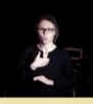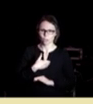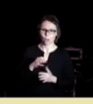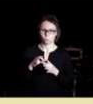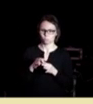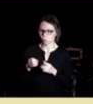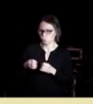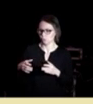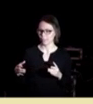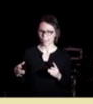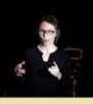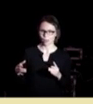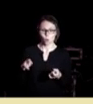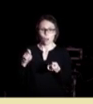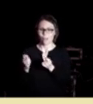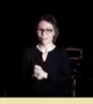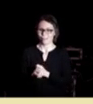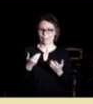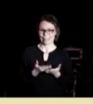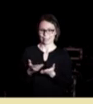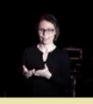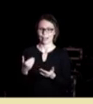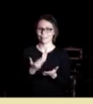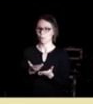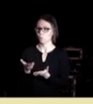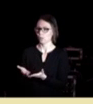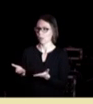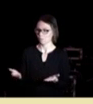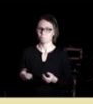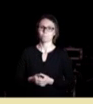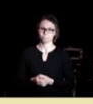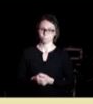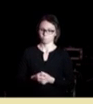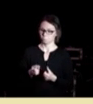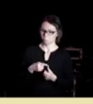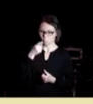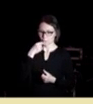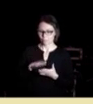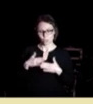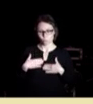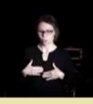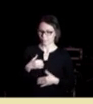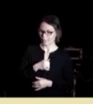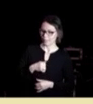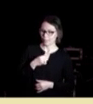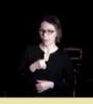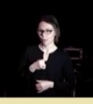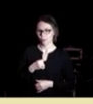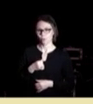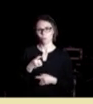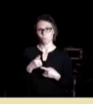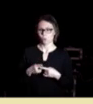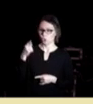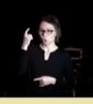på å utvikle og endre tjenestetilbuder. Både for mennesker med somatisk lidelse og med